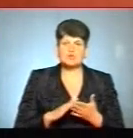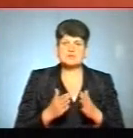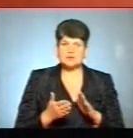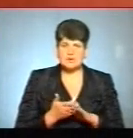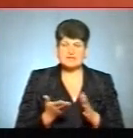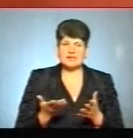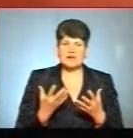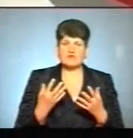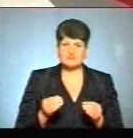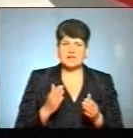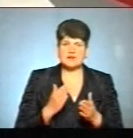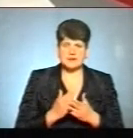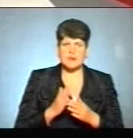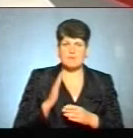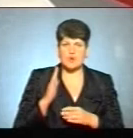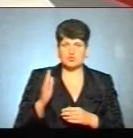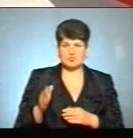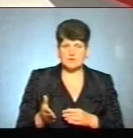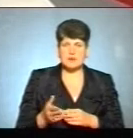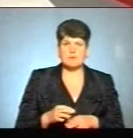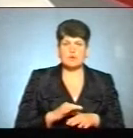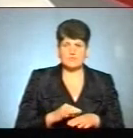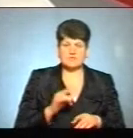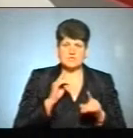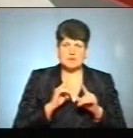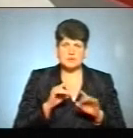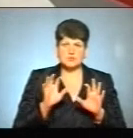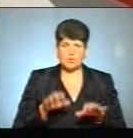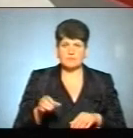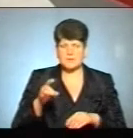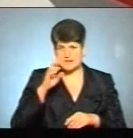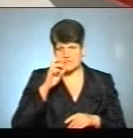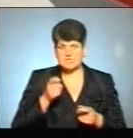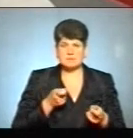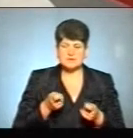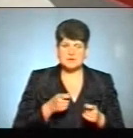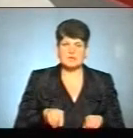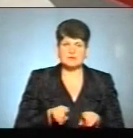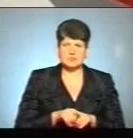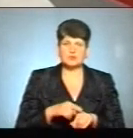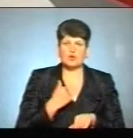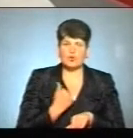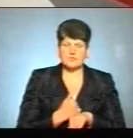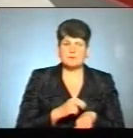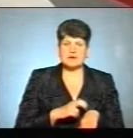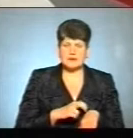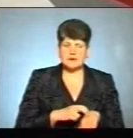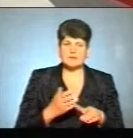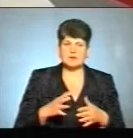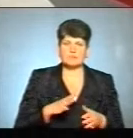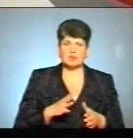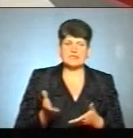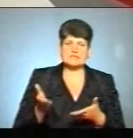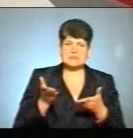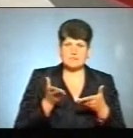вже десь є прогнозованою. Тобто, провівши нараду з головами райдержадміністрації, а також з головними лікарями, відповідно, які були запрошені на цю